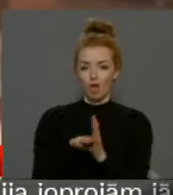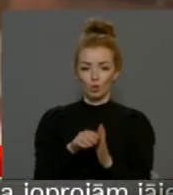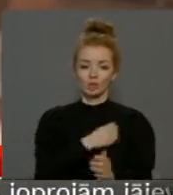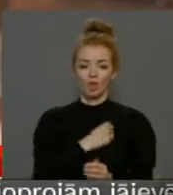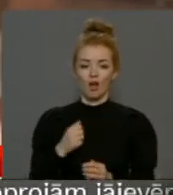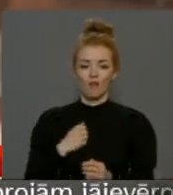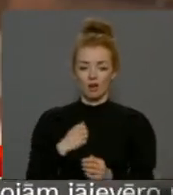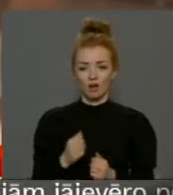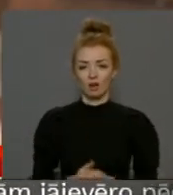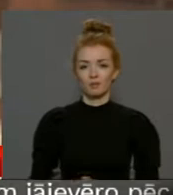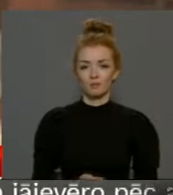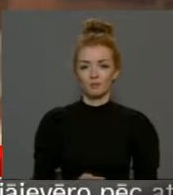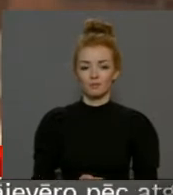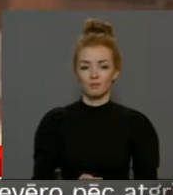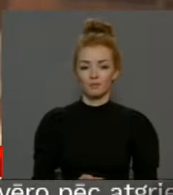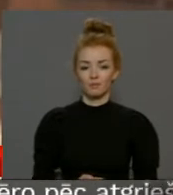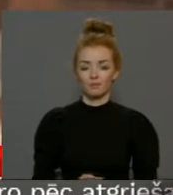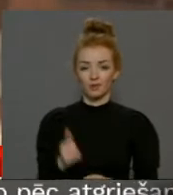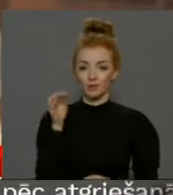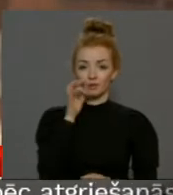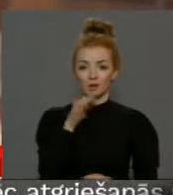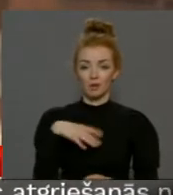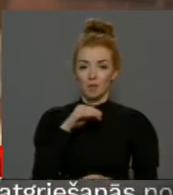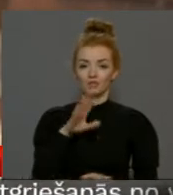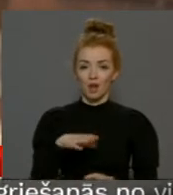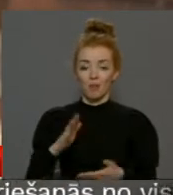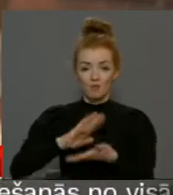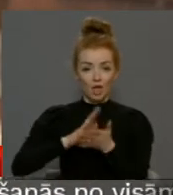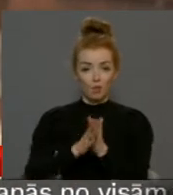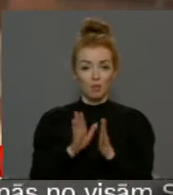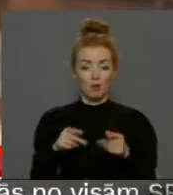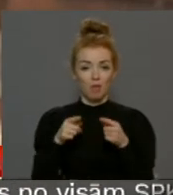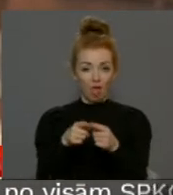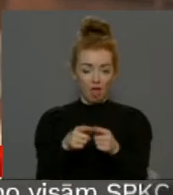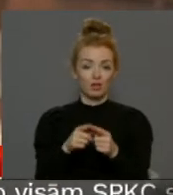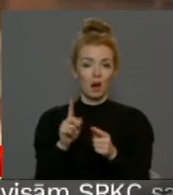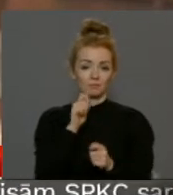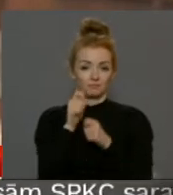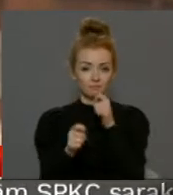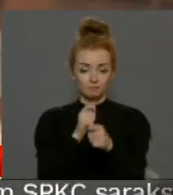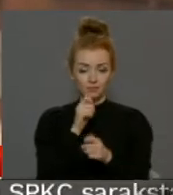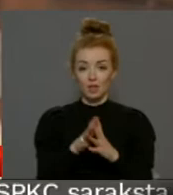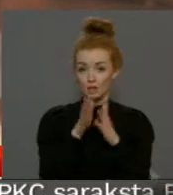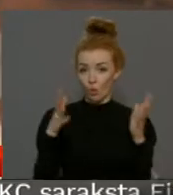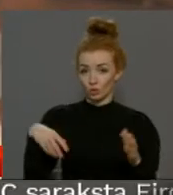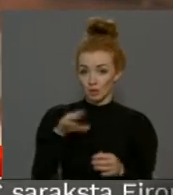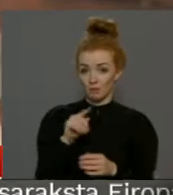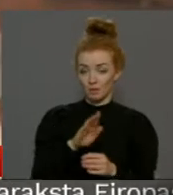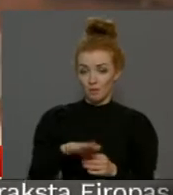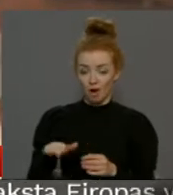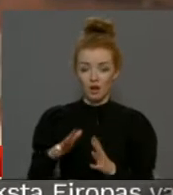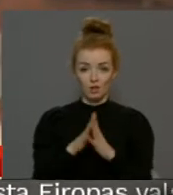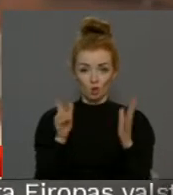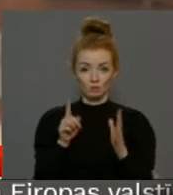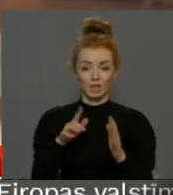karavīri. Mēs varam vienoties mērķa vārdā, kuram šī nauda tikta vākta. Daudziem no mums ir bērni, daudziem ir